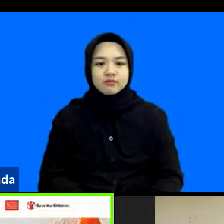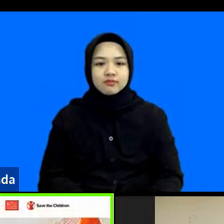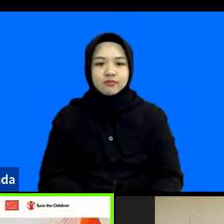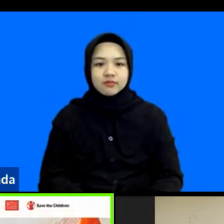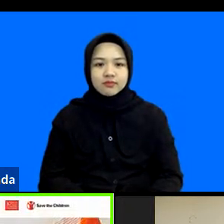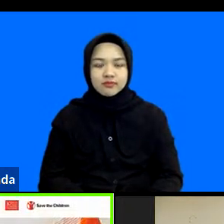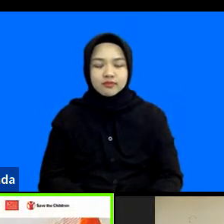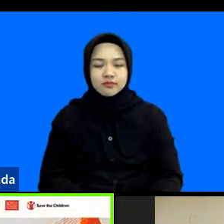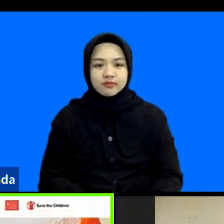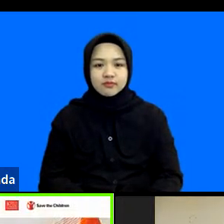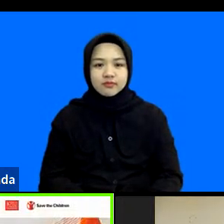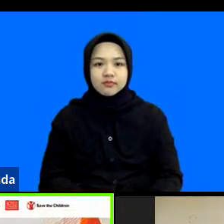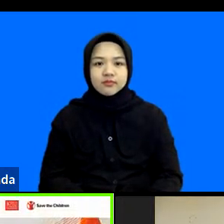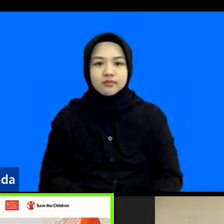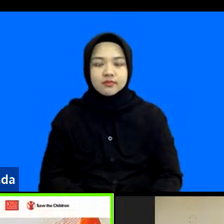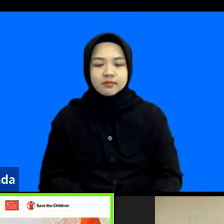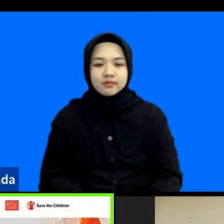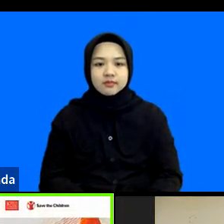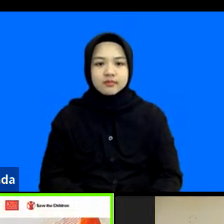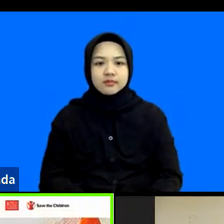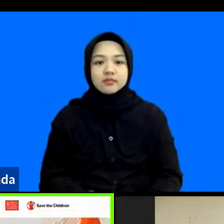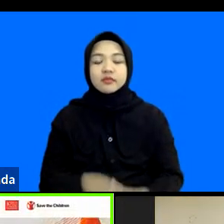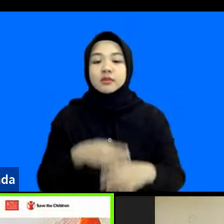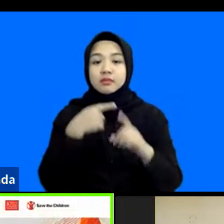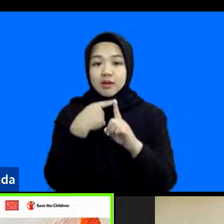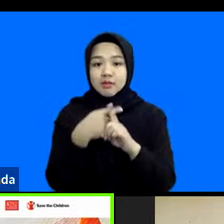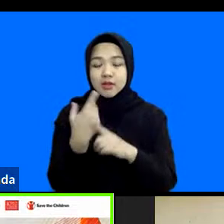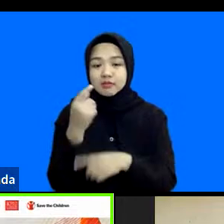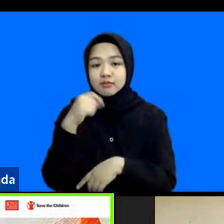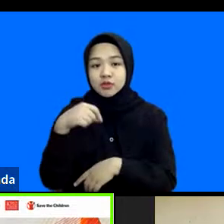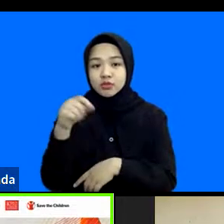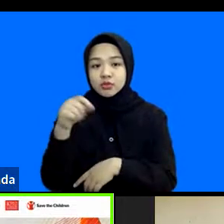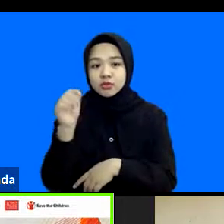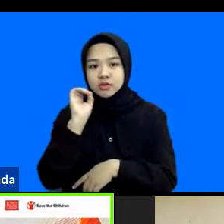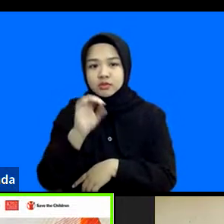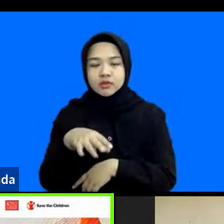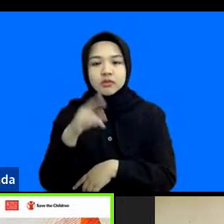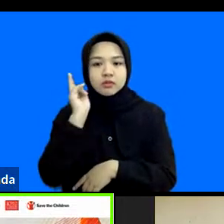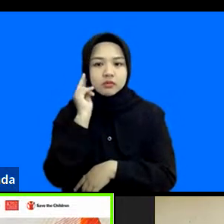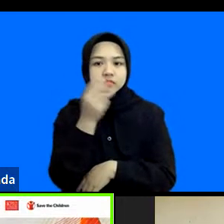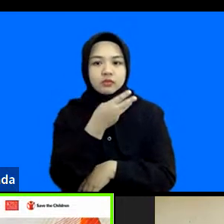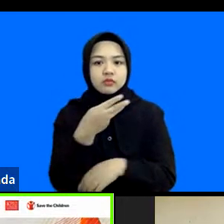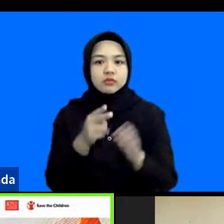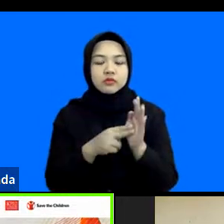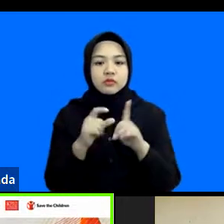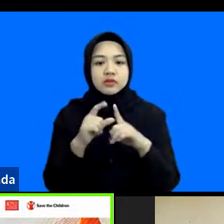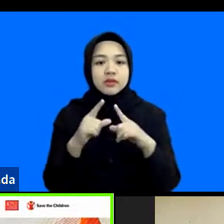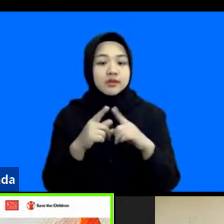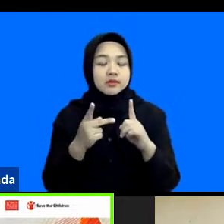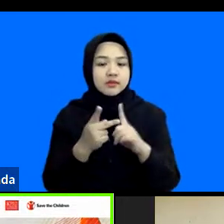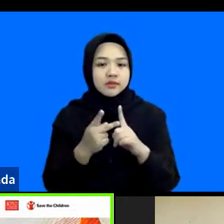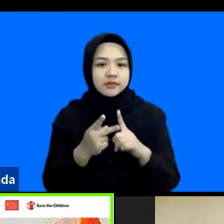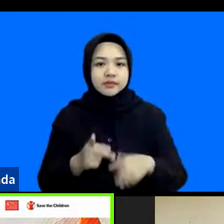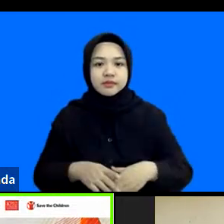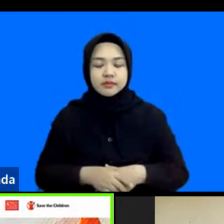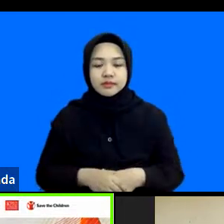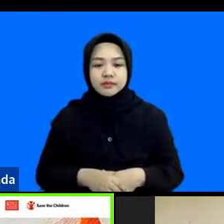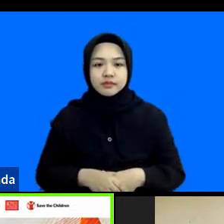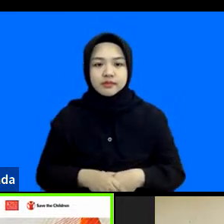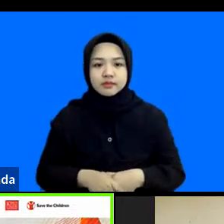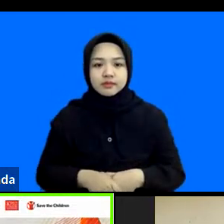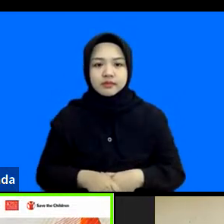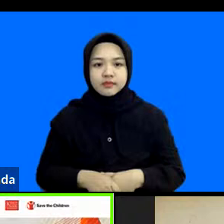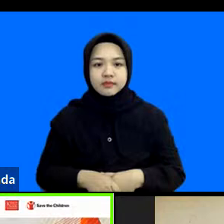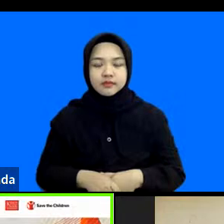mungkin menambahkan tadi betul ya yang disampaikan oleh Bunda Endah itu, memang apa